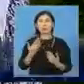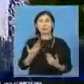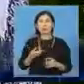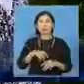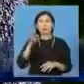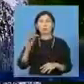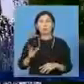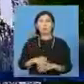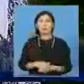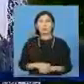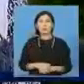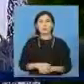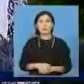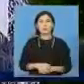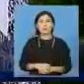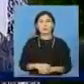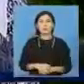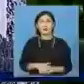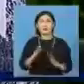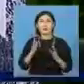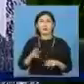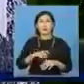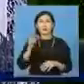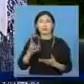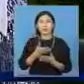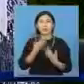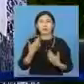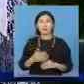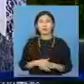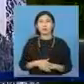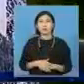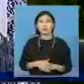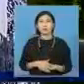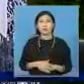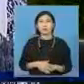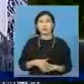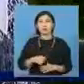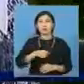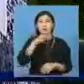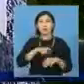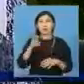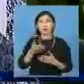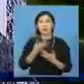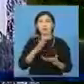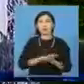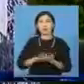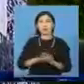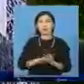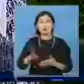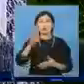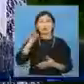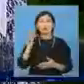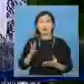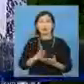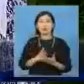ақ халатты адамдар, абзал жандар. Тек қана врачтар емес, үлкен дәрігерлер емес, санитарка,